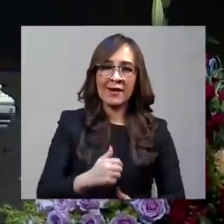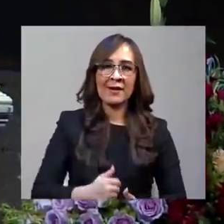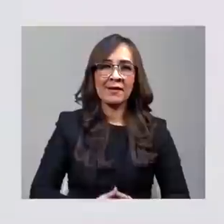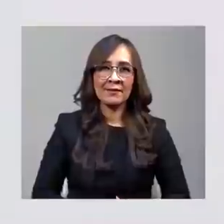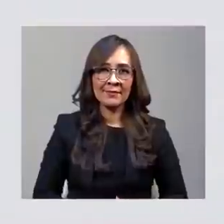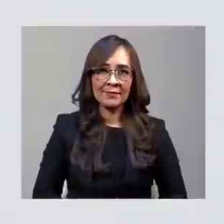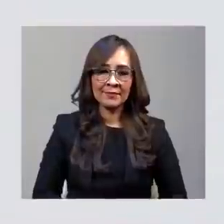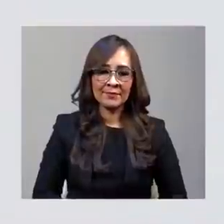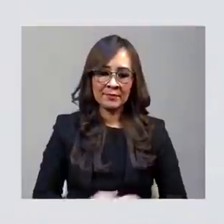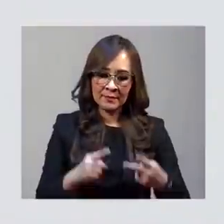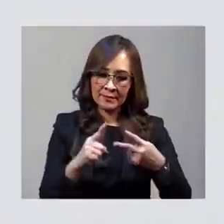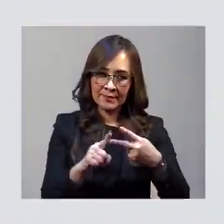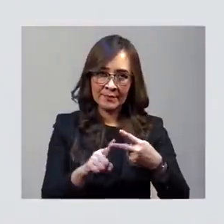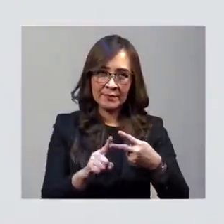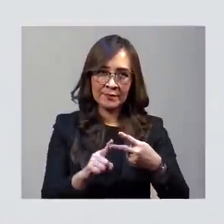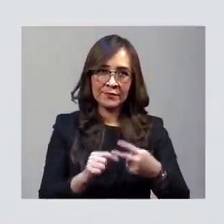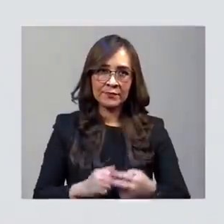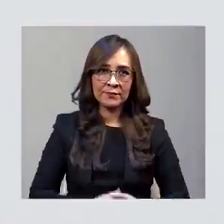Yang kedua,